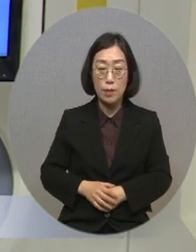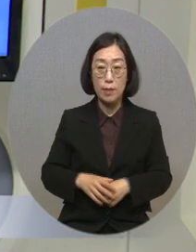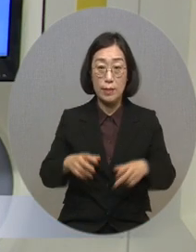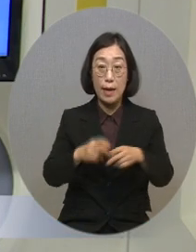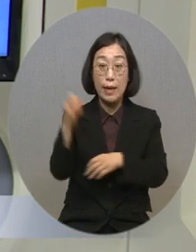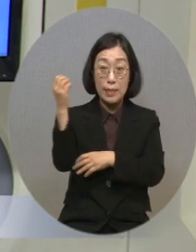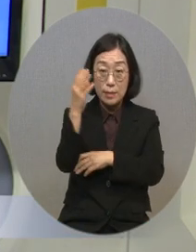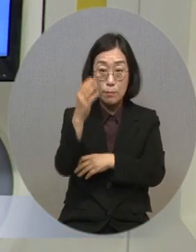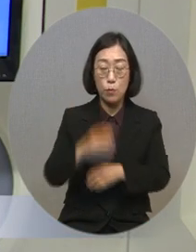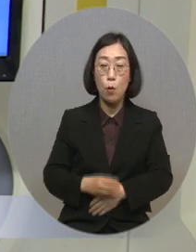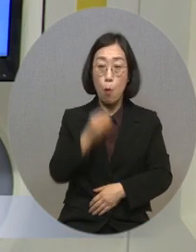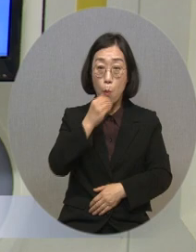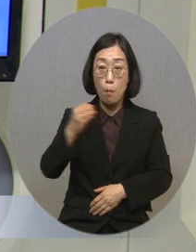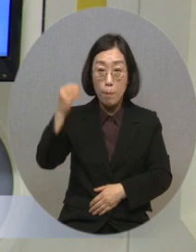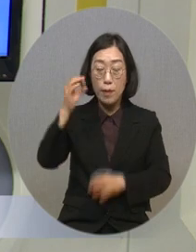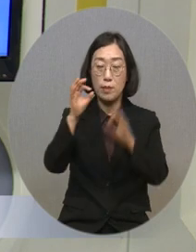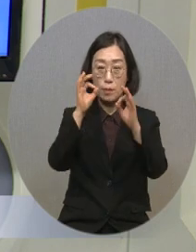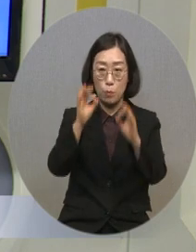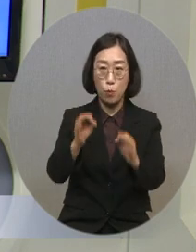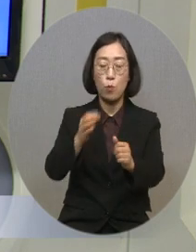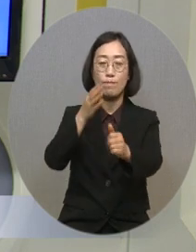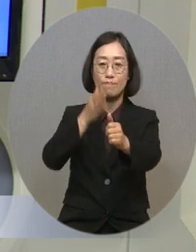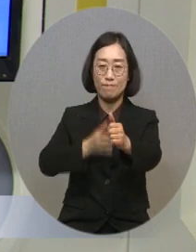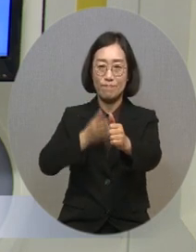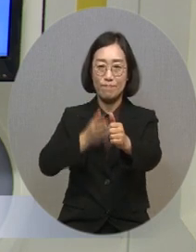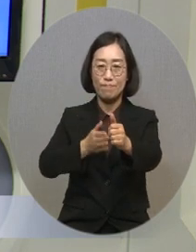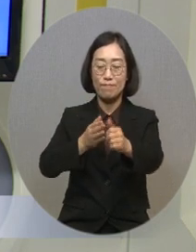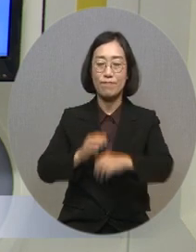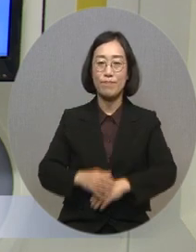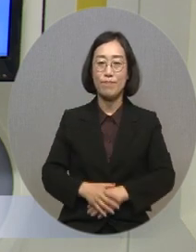신문과 웰페어 뉴스 홈페이지를 통해 확인할 수 있습니다